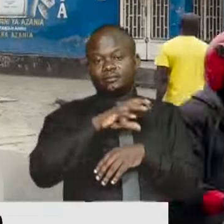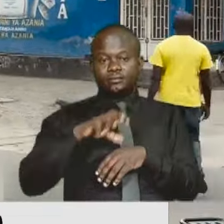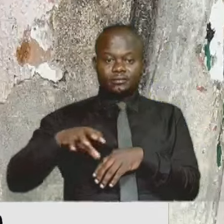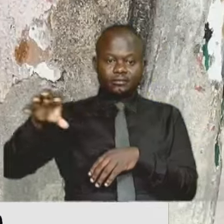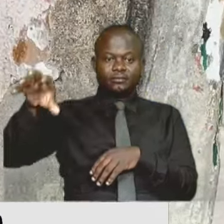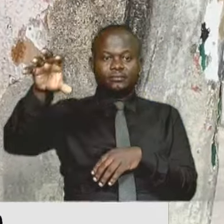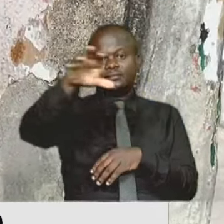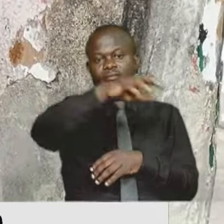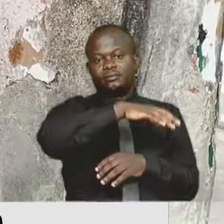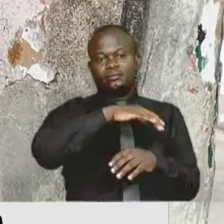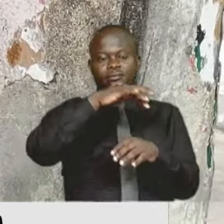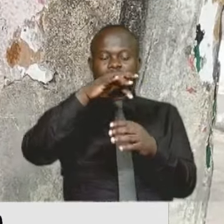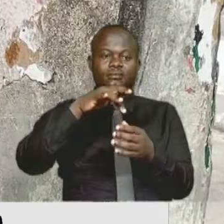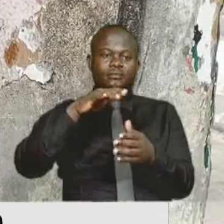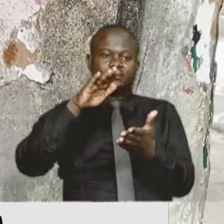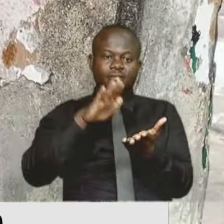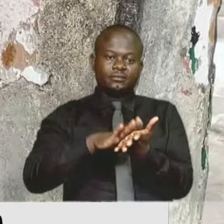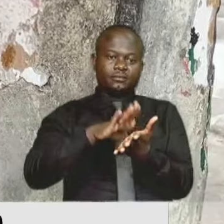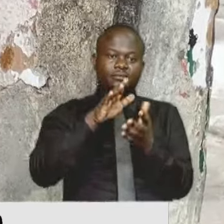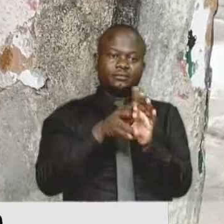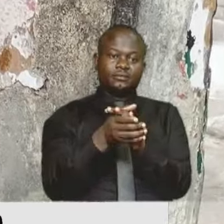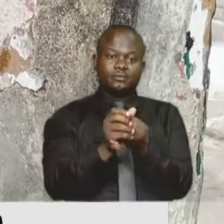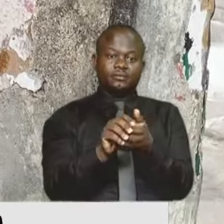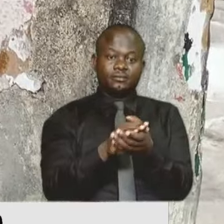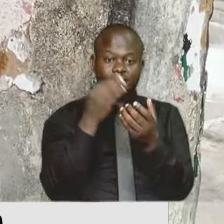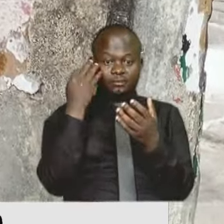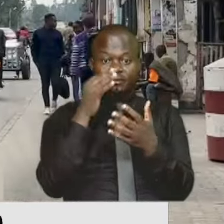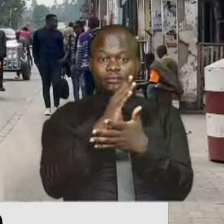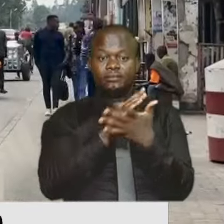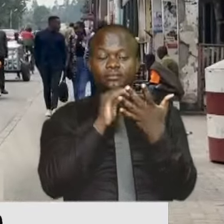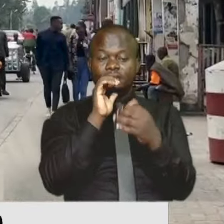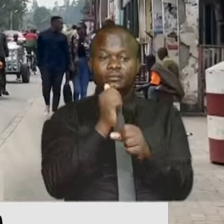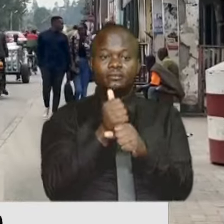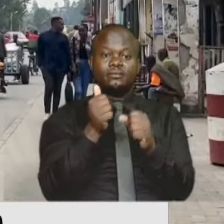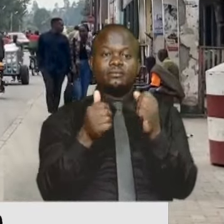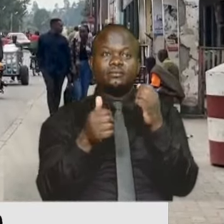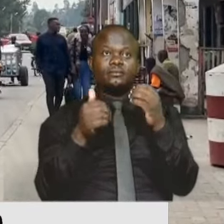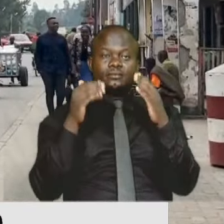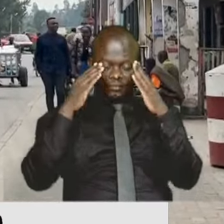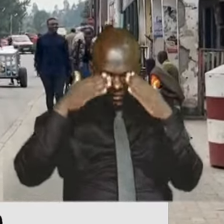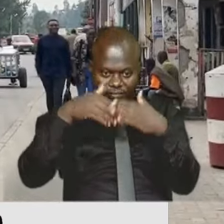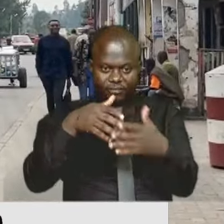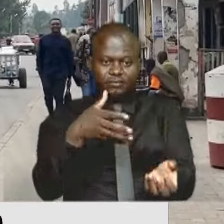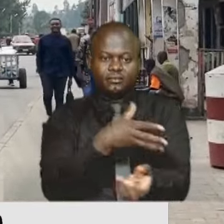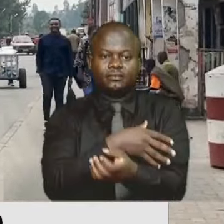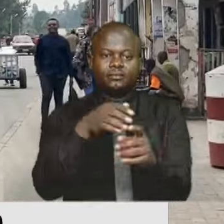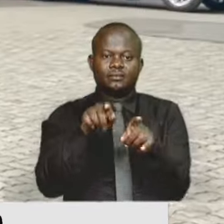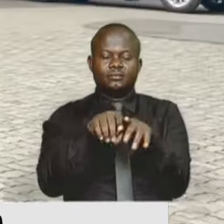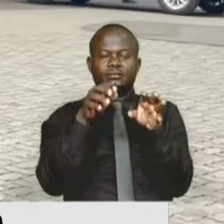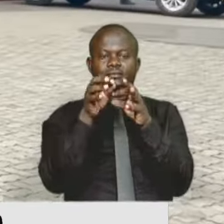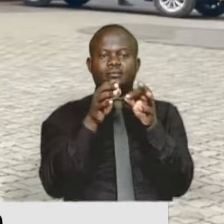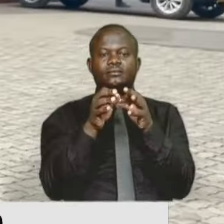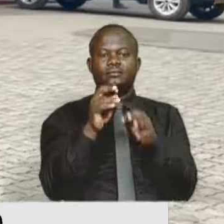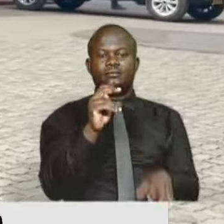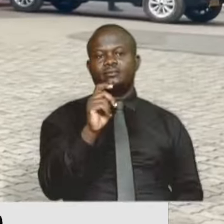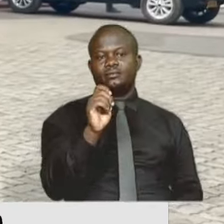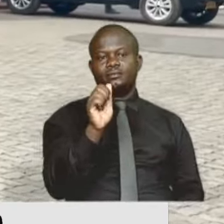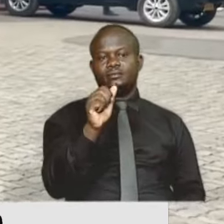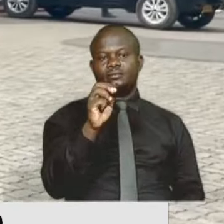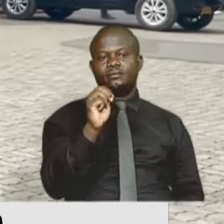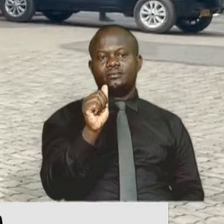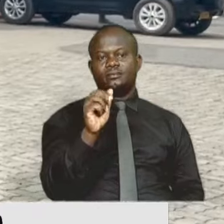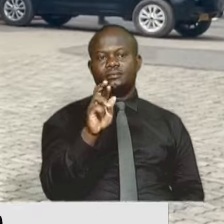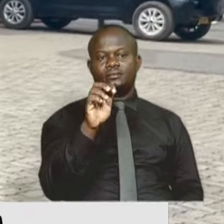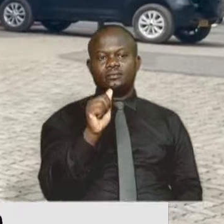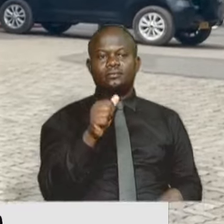hari kandagira ukarabe nubwo hari n'izidakora aho hose ngo niho bagiye gushyirwa imbaraga nk'uko bishimangirwa na Ntambara Alan